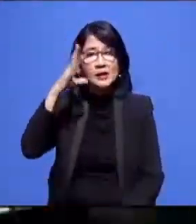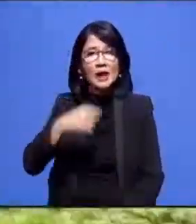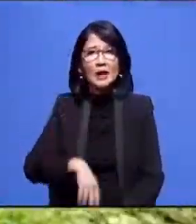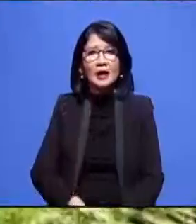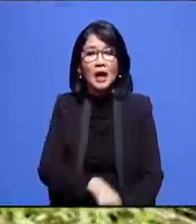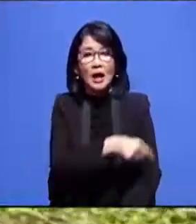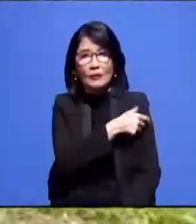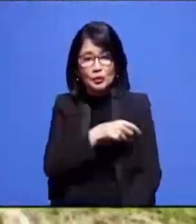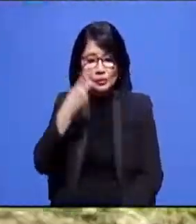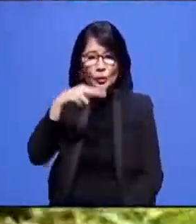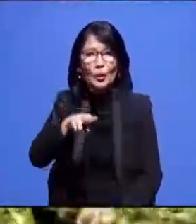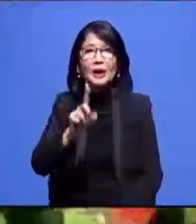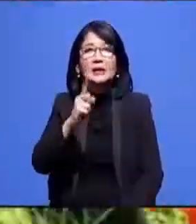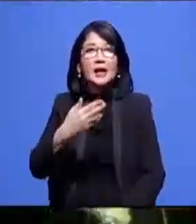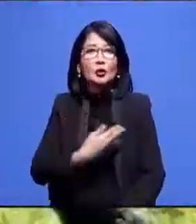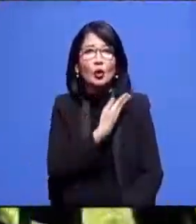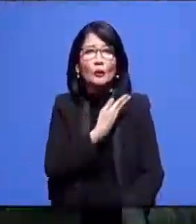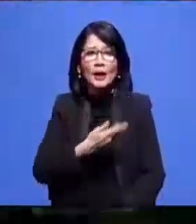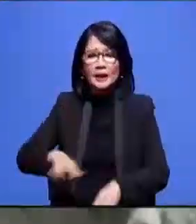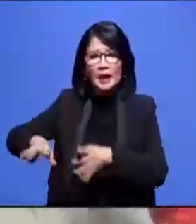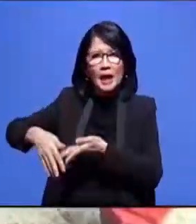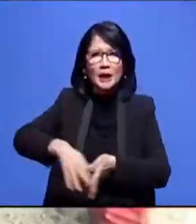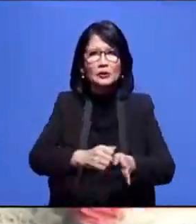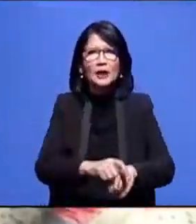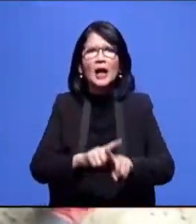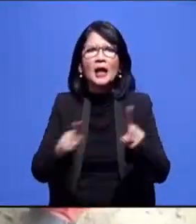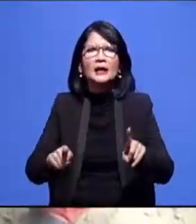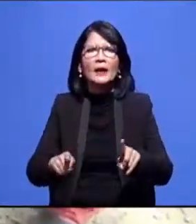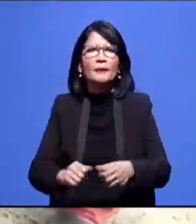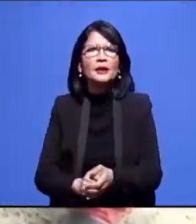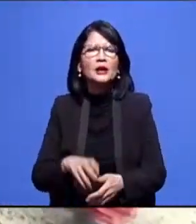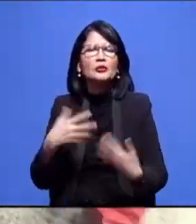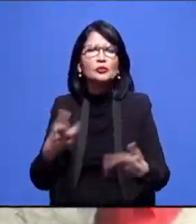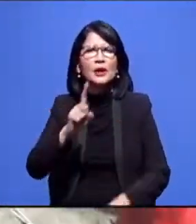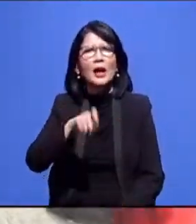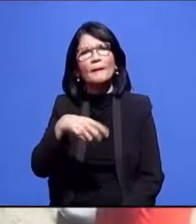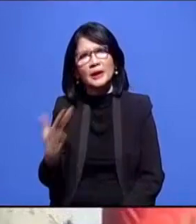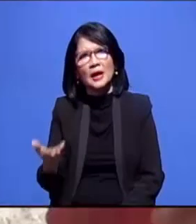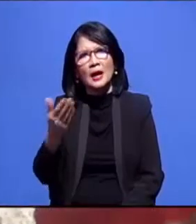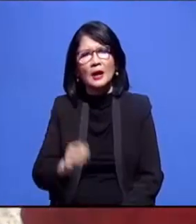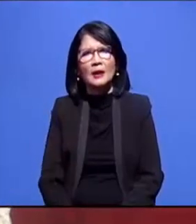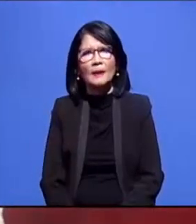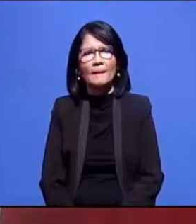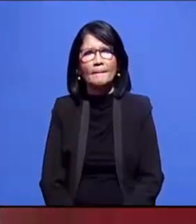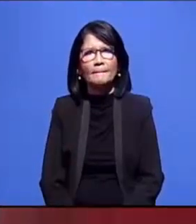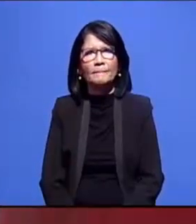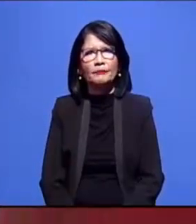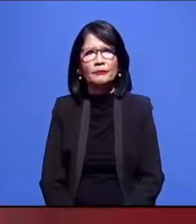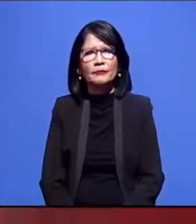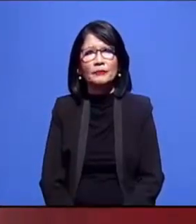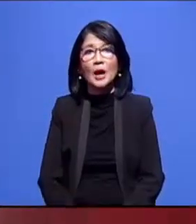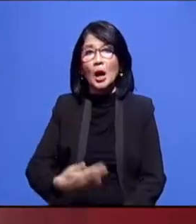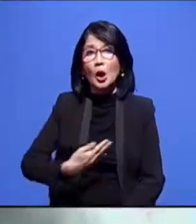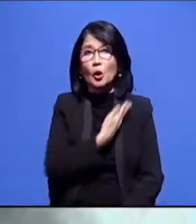satu orang korban di aliran Sungai Gendengan. Naas, tubuh korban sudah tidak bernyawa terbucur kaku di antara tumpukan sampah. Diketahui